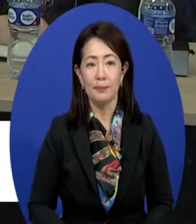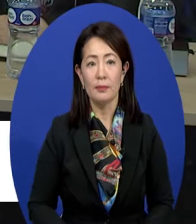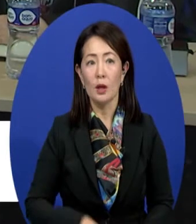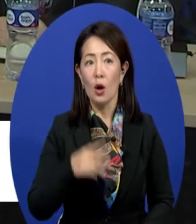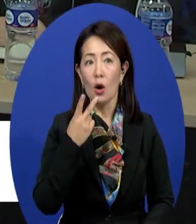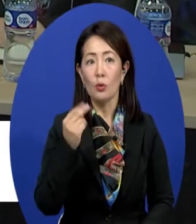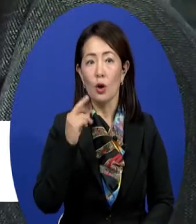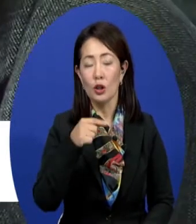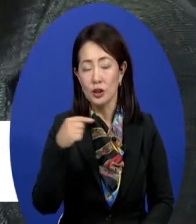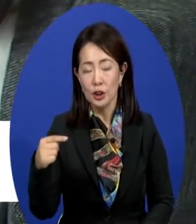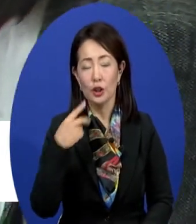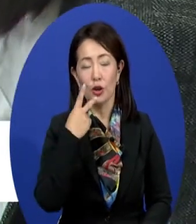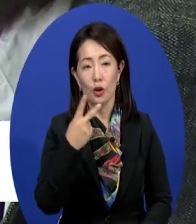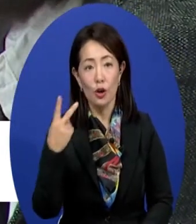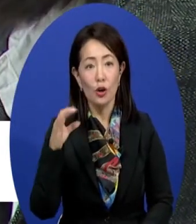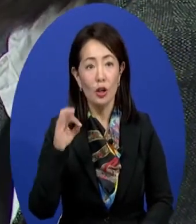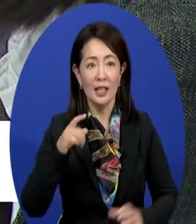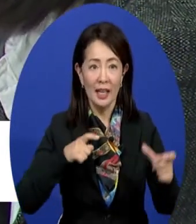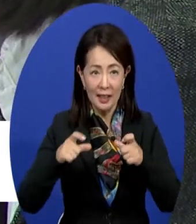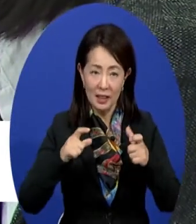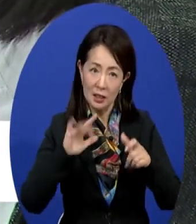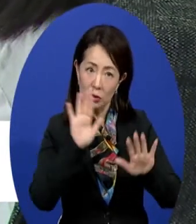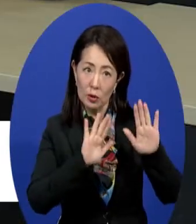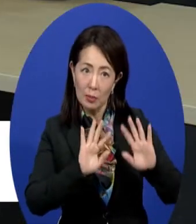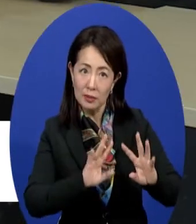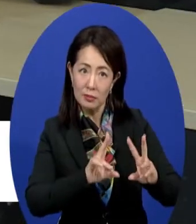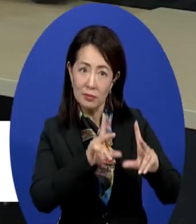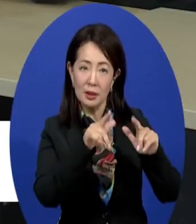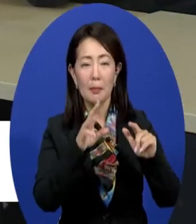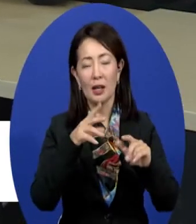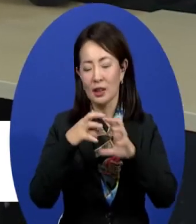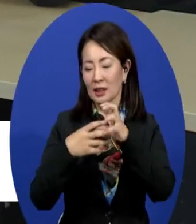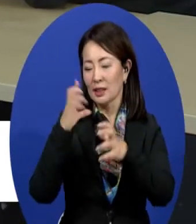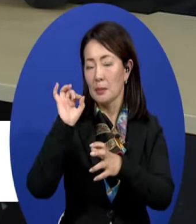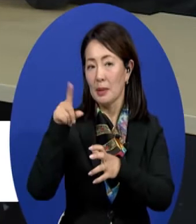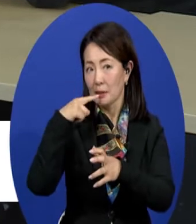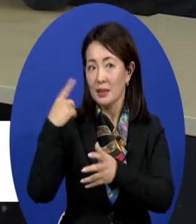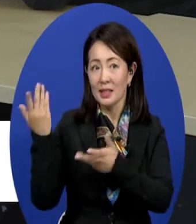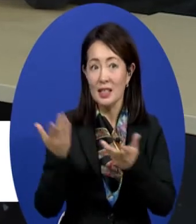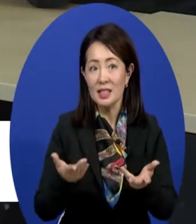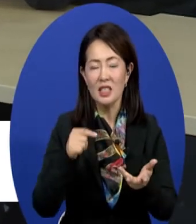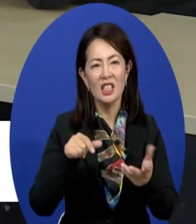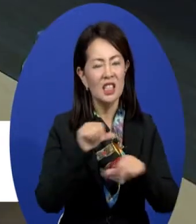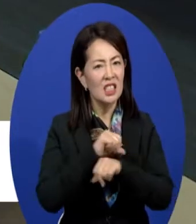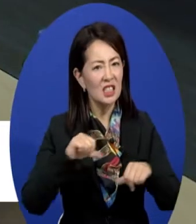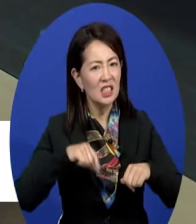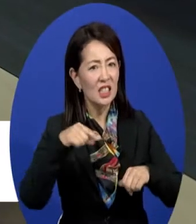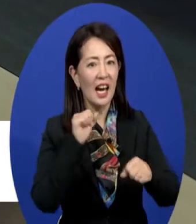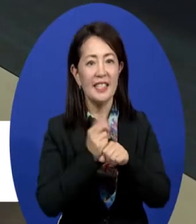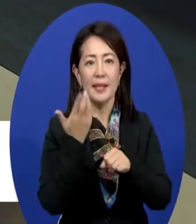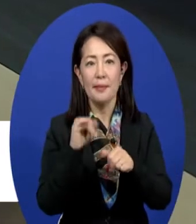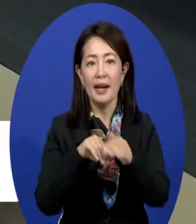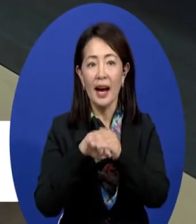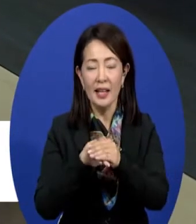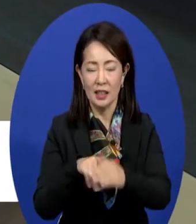2021-2022 онд эдийн засгийн төлөв байдал сэргэх ВИ хэлбэрийн өсөлт харагдаж байгааг Дэлхийн банкнаас мэдгдлээ. Тиймээс иргэдийн ажлын байрыг хадгалах